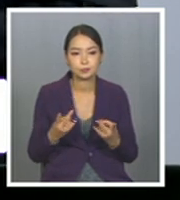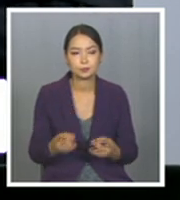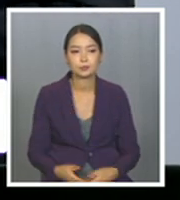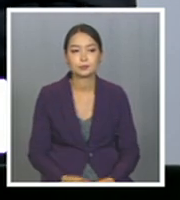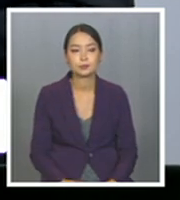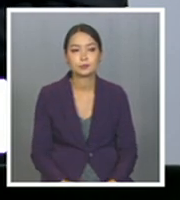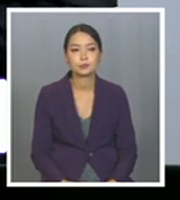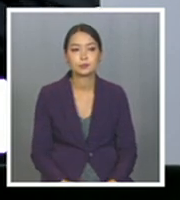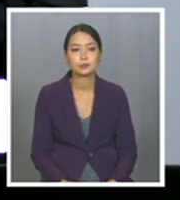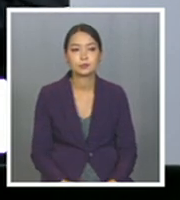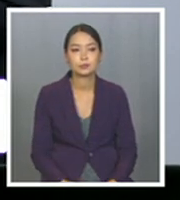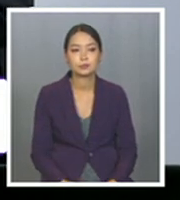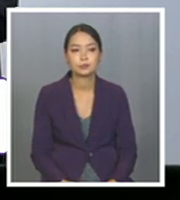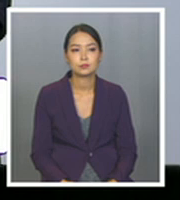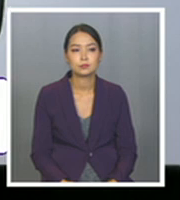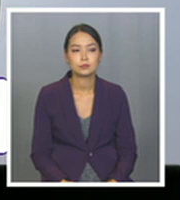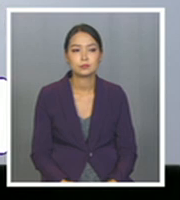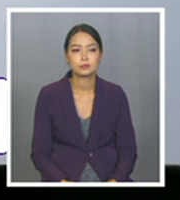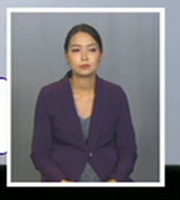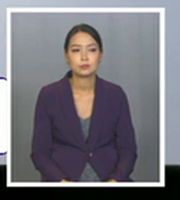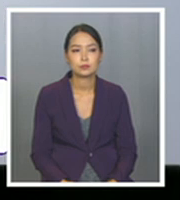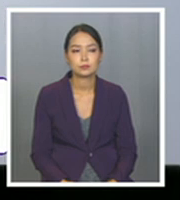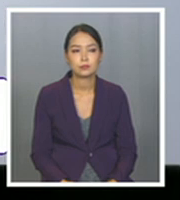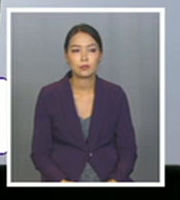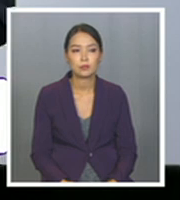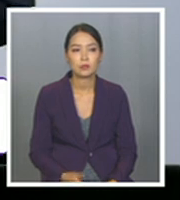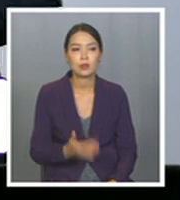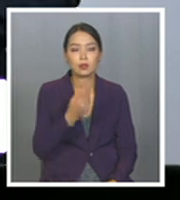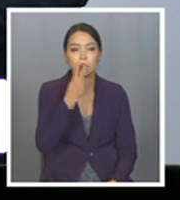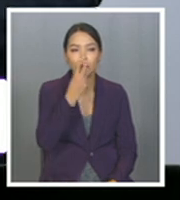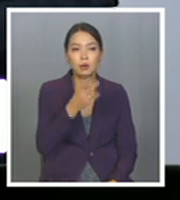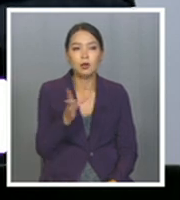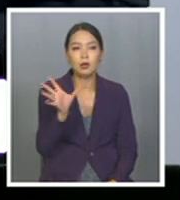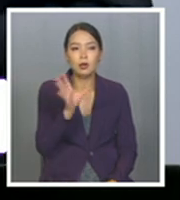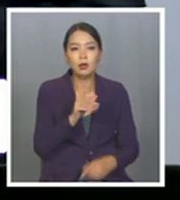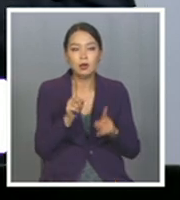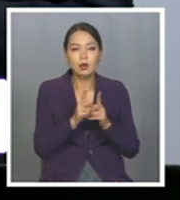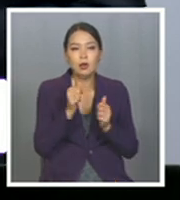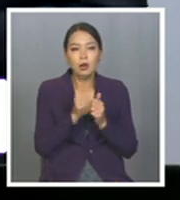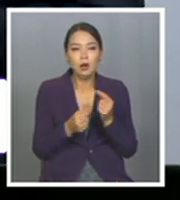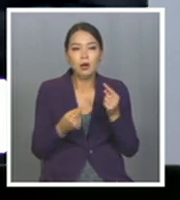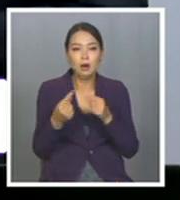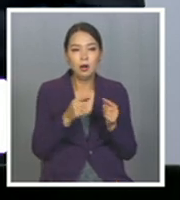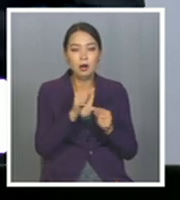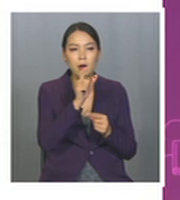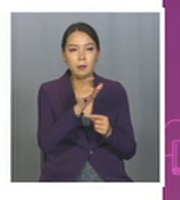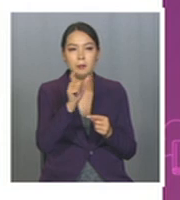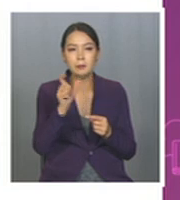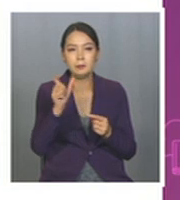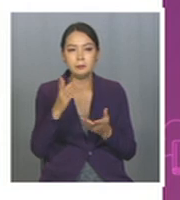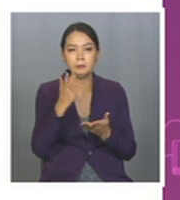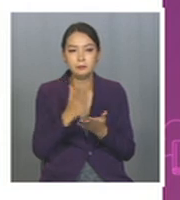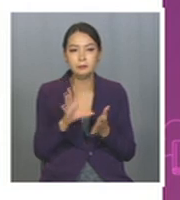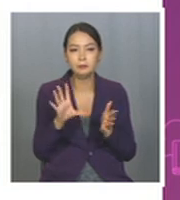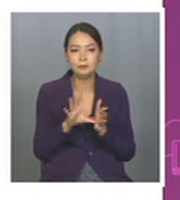Енді көріп тұрғанымыздай, бәрі бір-біріне тізбектей жалғанған, демек ол жердегі